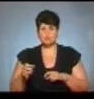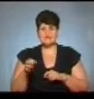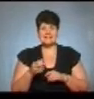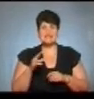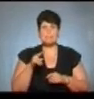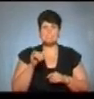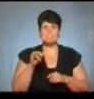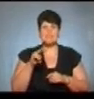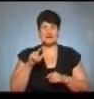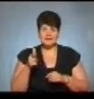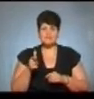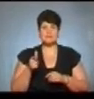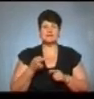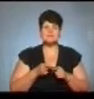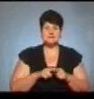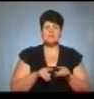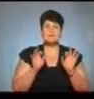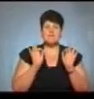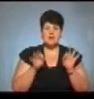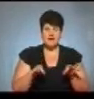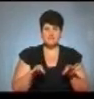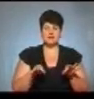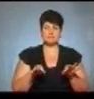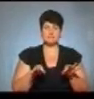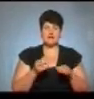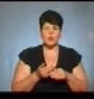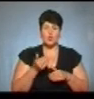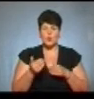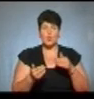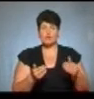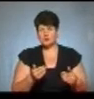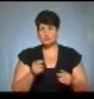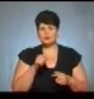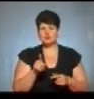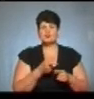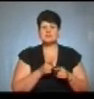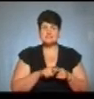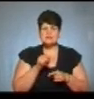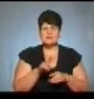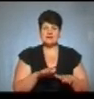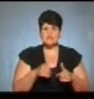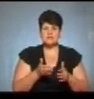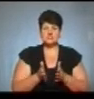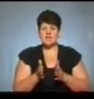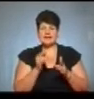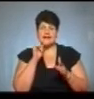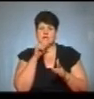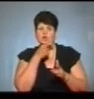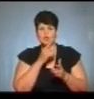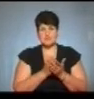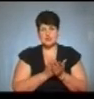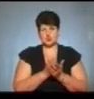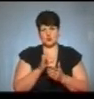пільг, це є правильний крок, тому що це дає шлях для економії